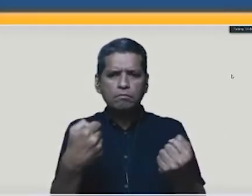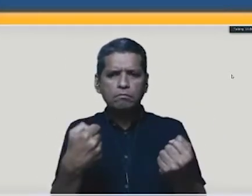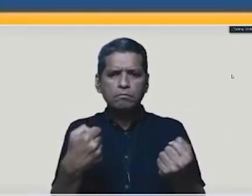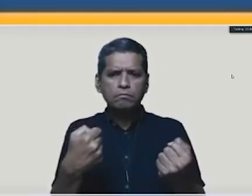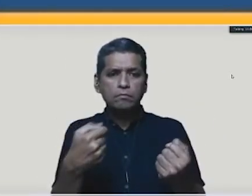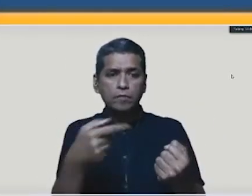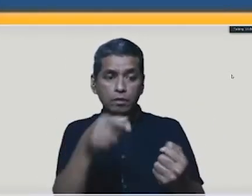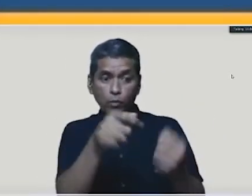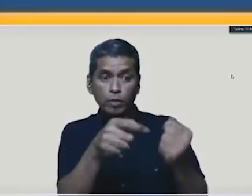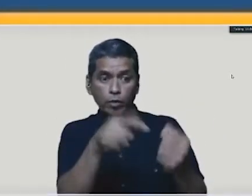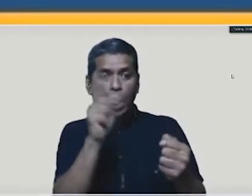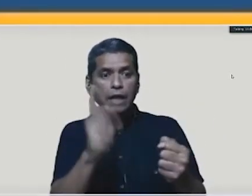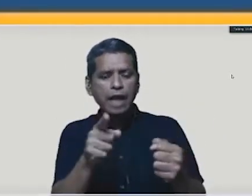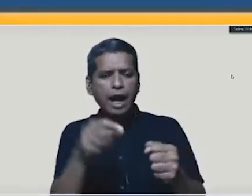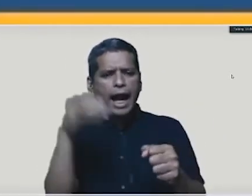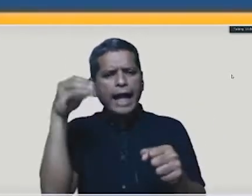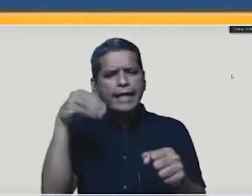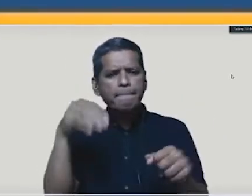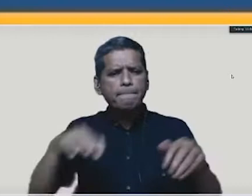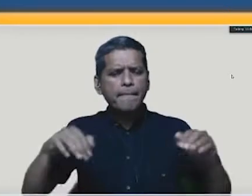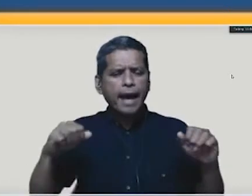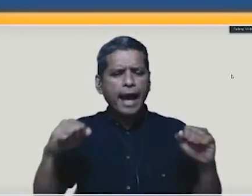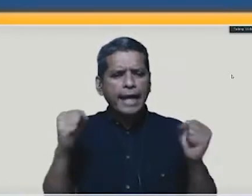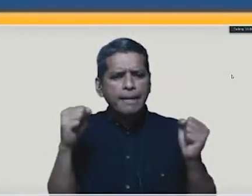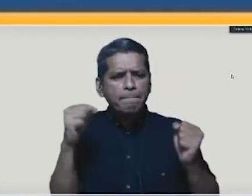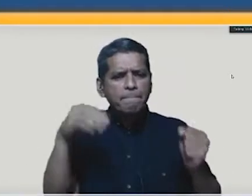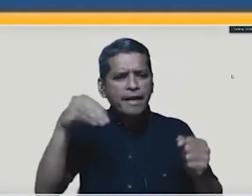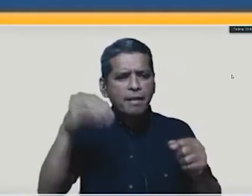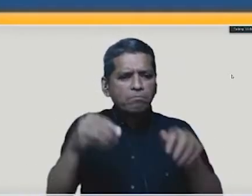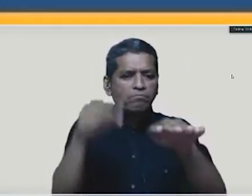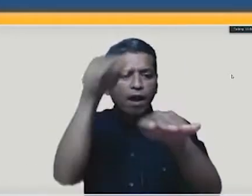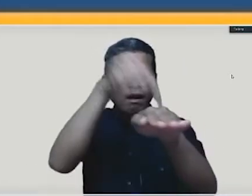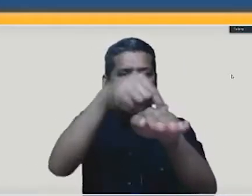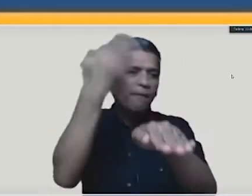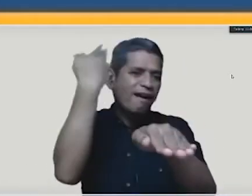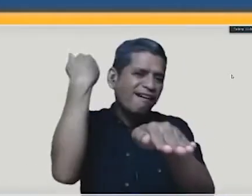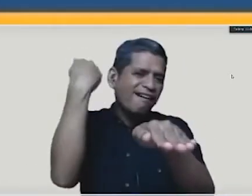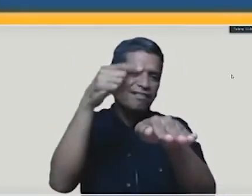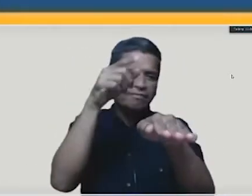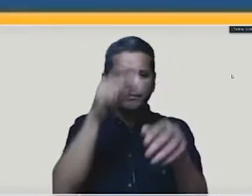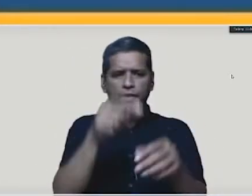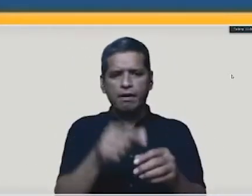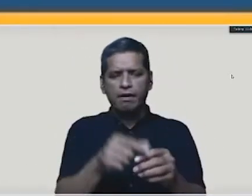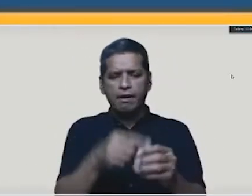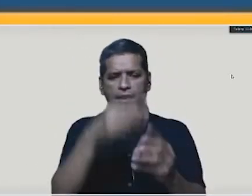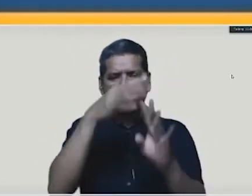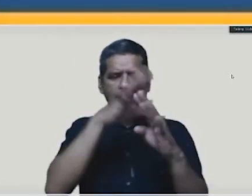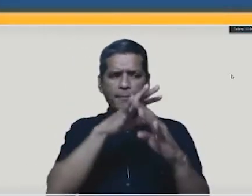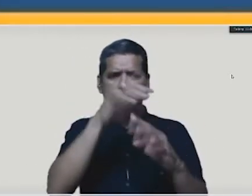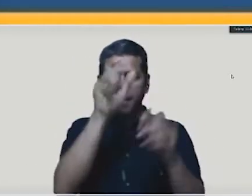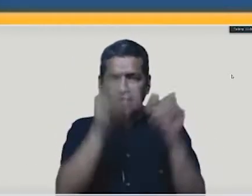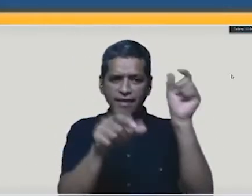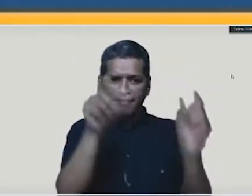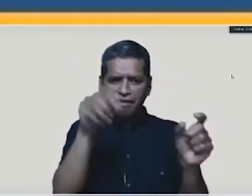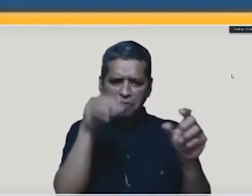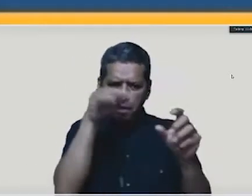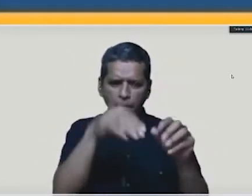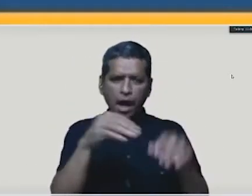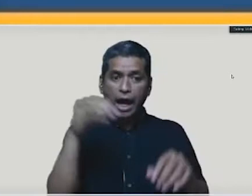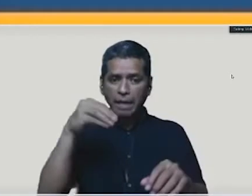ayam jadi dalam mobil itu ada kandang-kandang kandang dan di dalamnya ada ayam ayam yang masih hidup